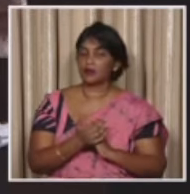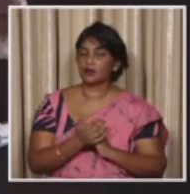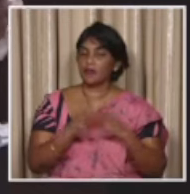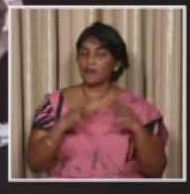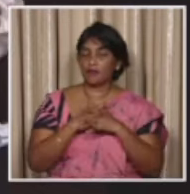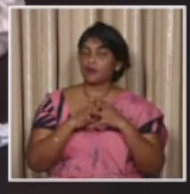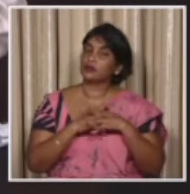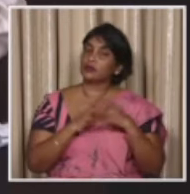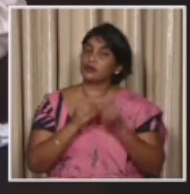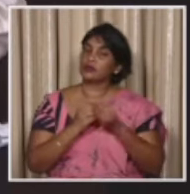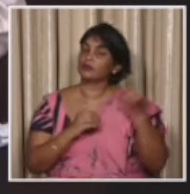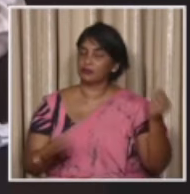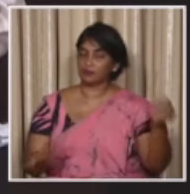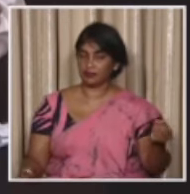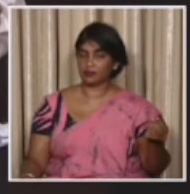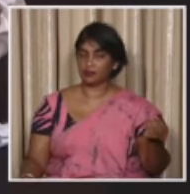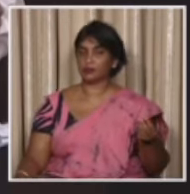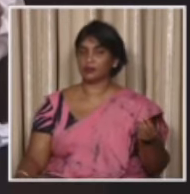වෙස්කෝස් එකට පවරන්නට